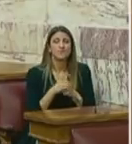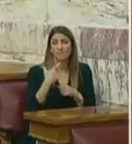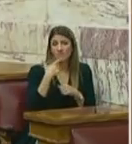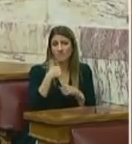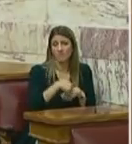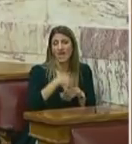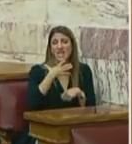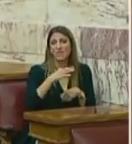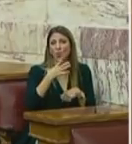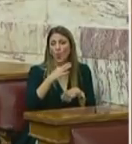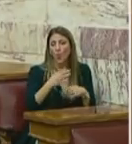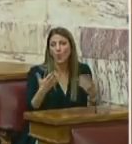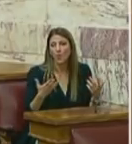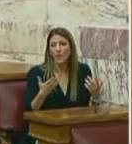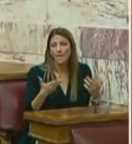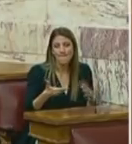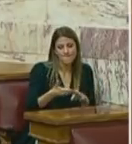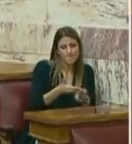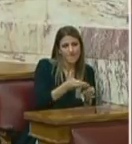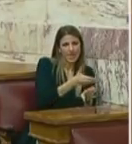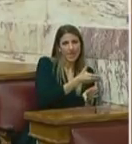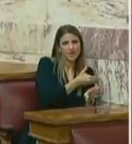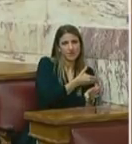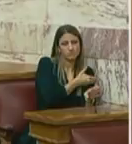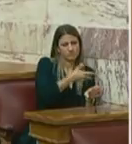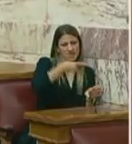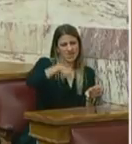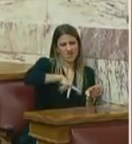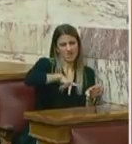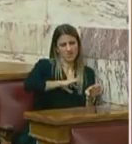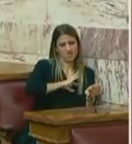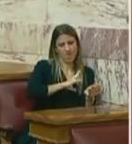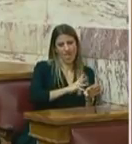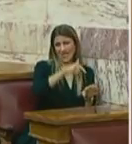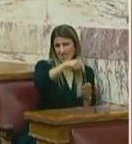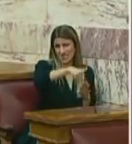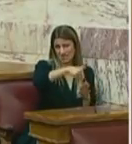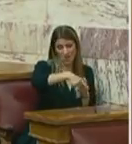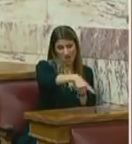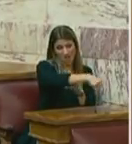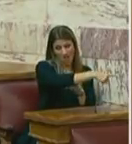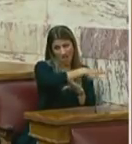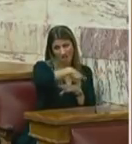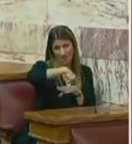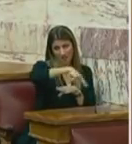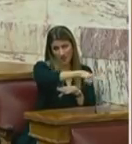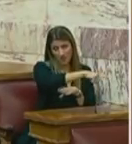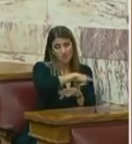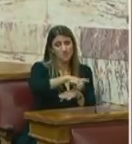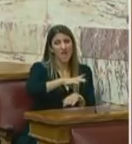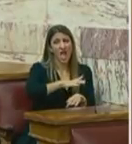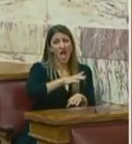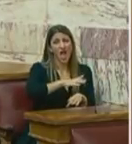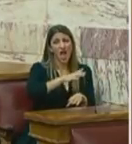γι' αυτόν ακριβώς το λόγο, που όλο το προηγούμενο διάστημα, αλλά και σήμερα, στέκουν έξαλλοι, αγανακτισμένοι